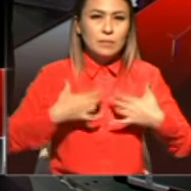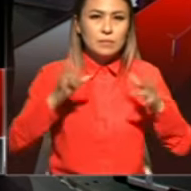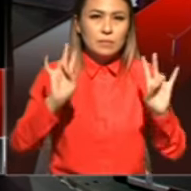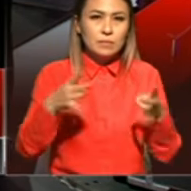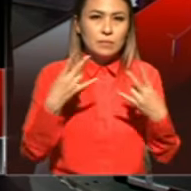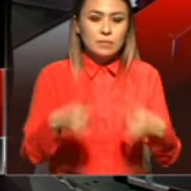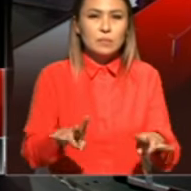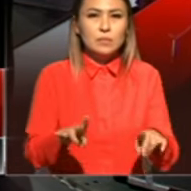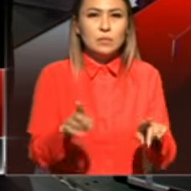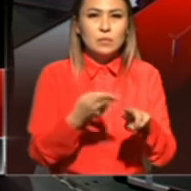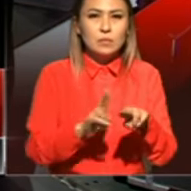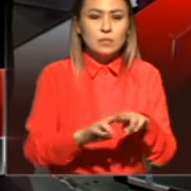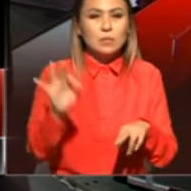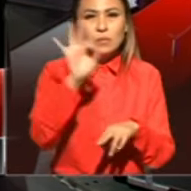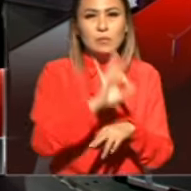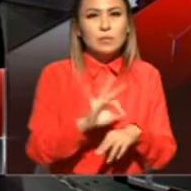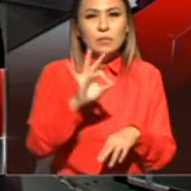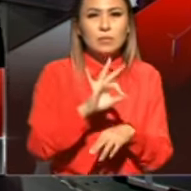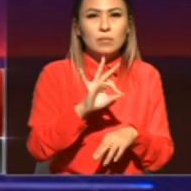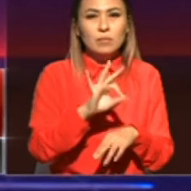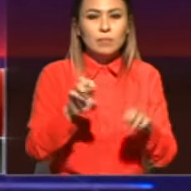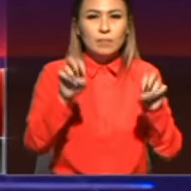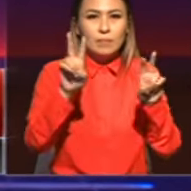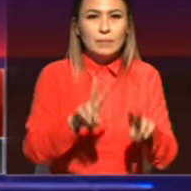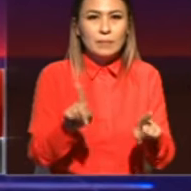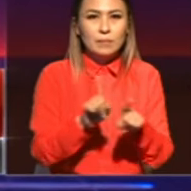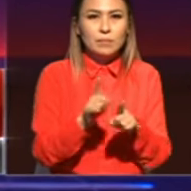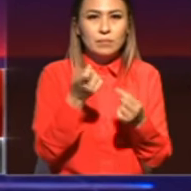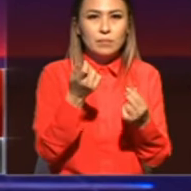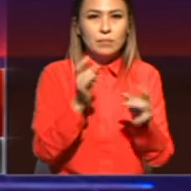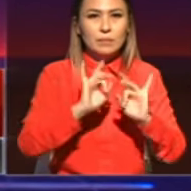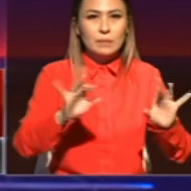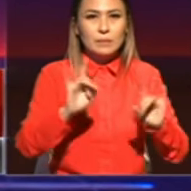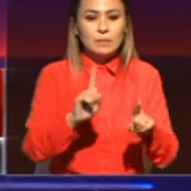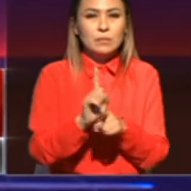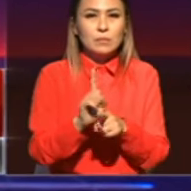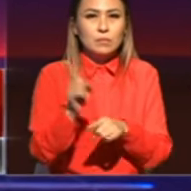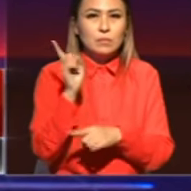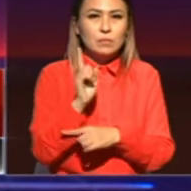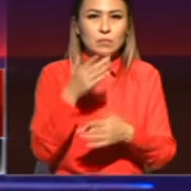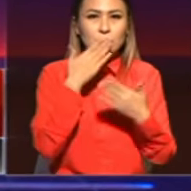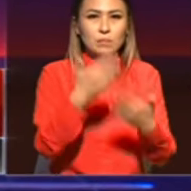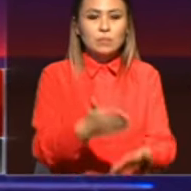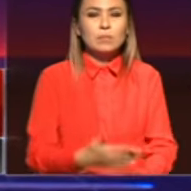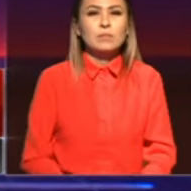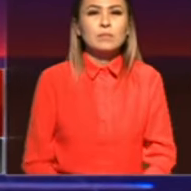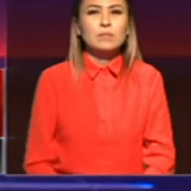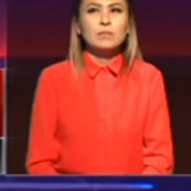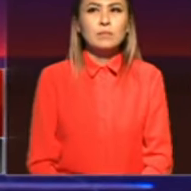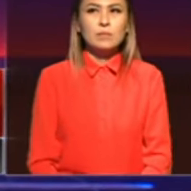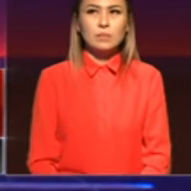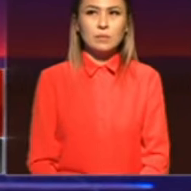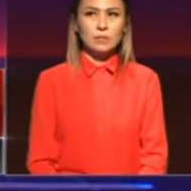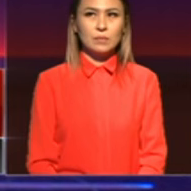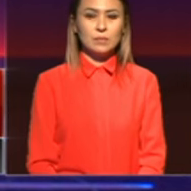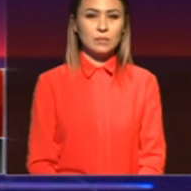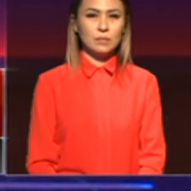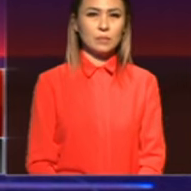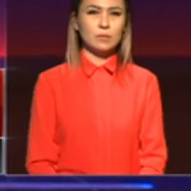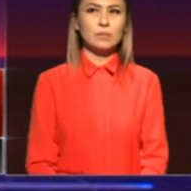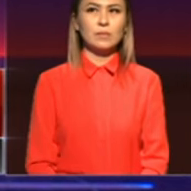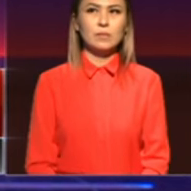жоқ. Осы туралы біздің мамандарымыз бір нәрсе айтар ма екен деген сұрауым бар. Рахмет. Сұрағыңызға 2 минуттан кейін